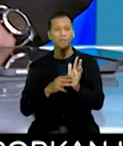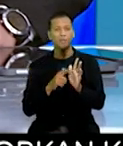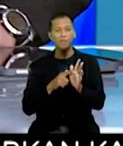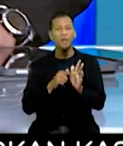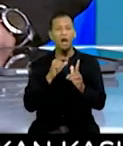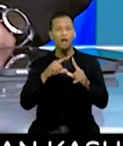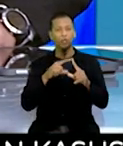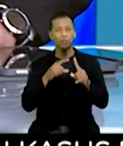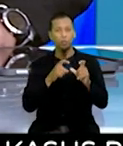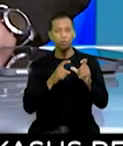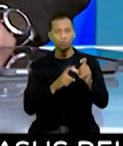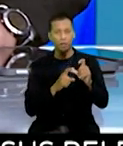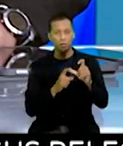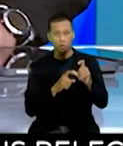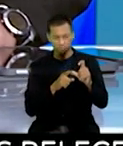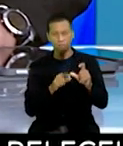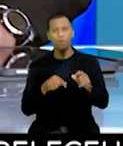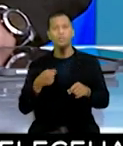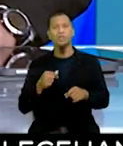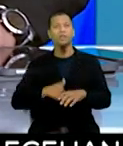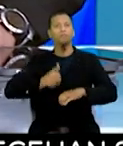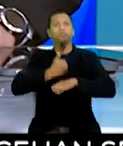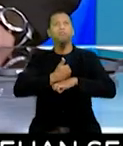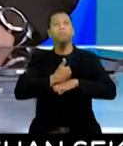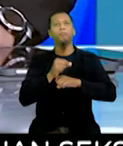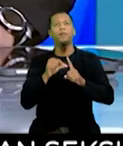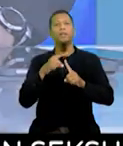diangkat menjadi Komisaris Utama PT MNC Land TBK.